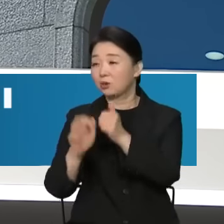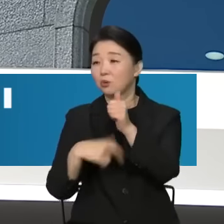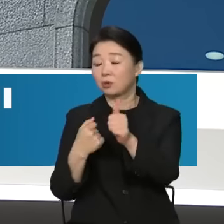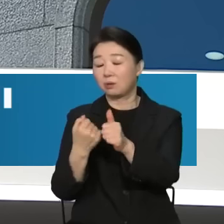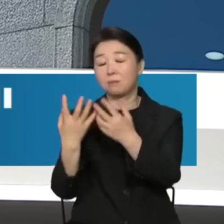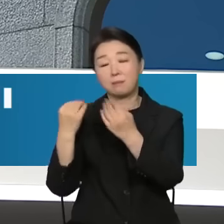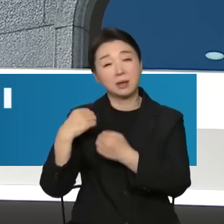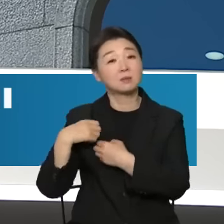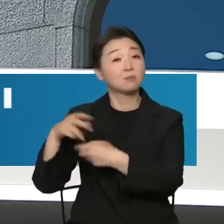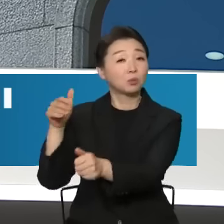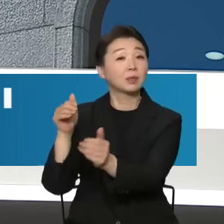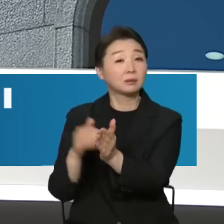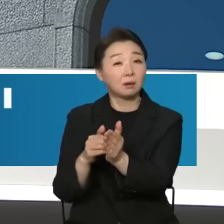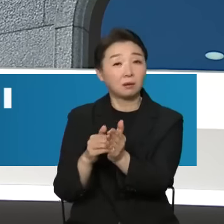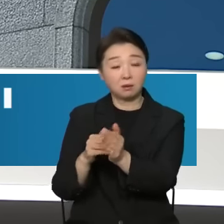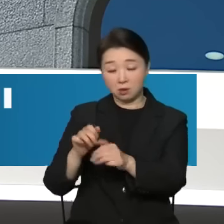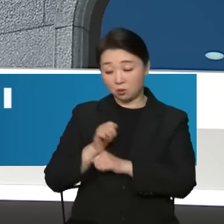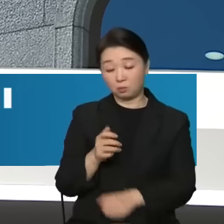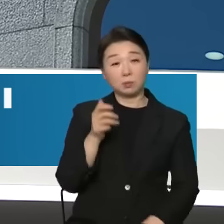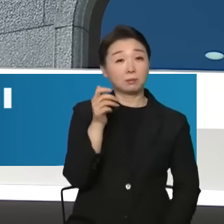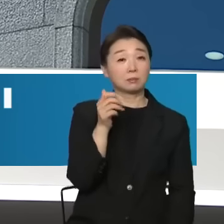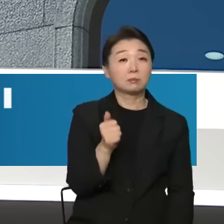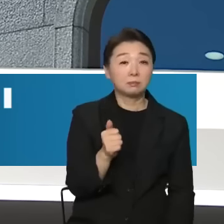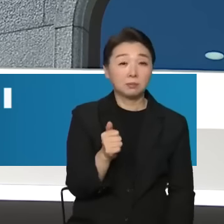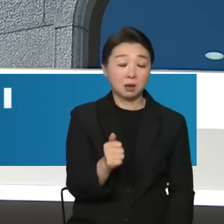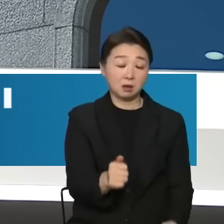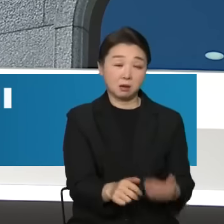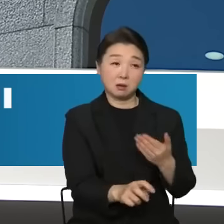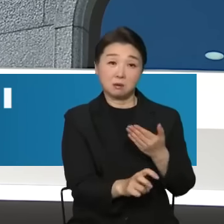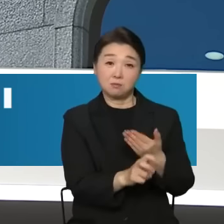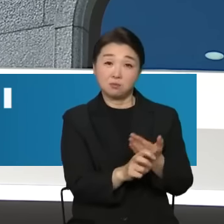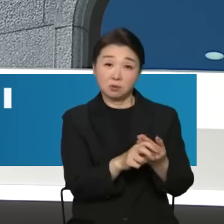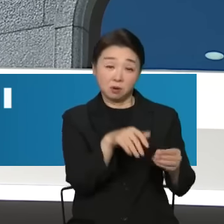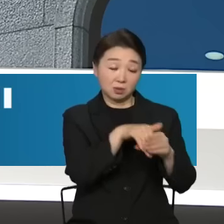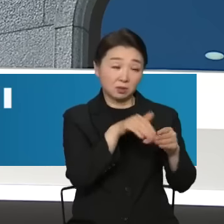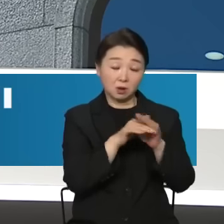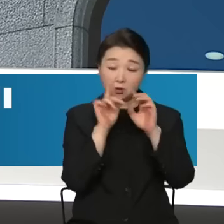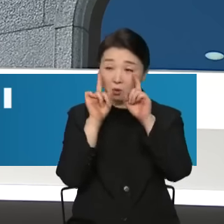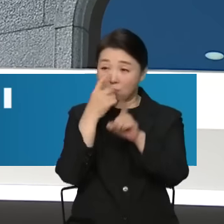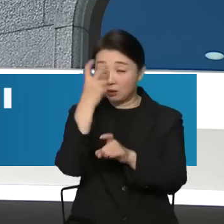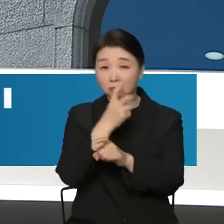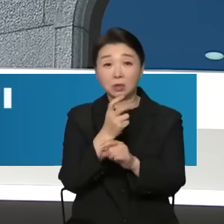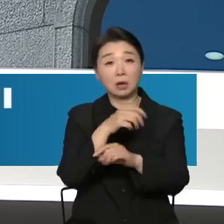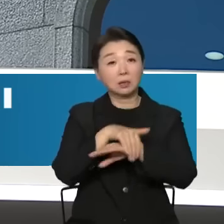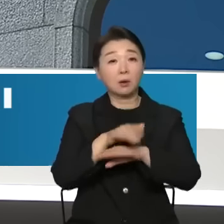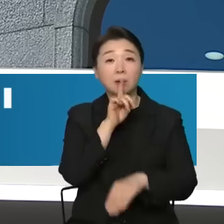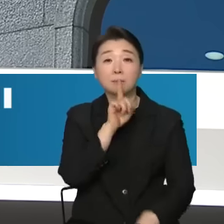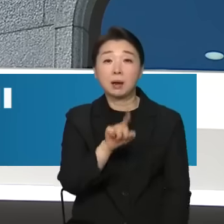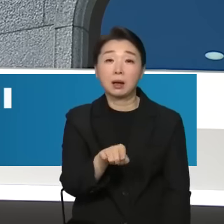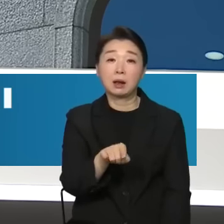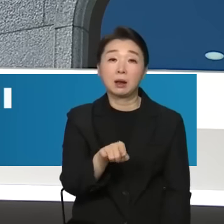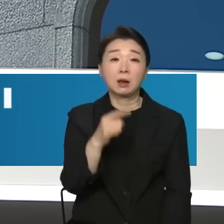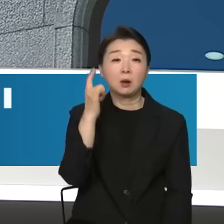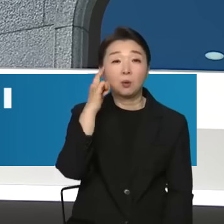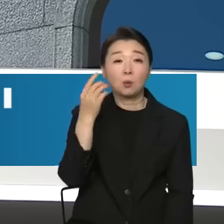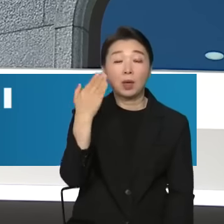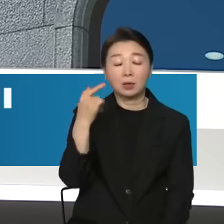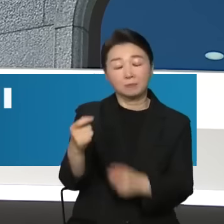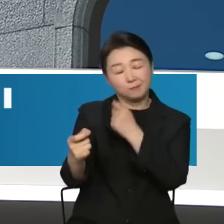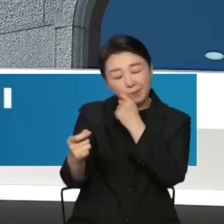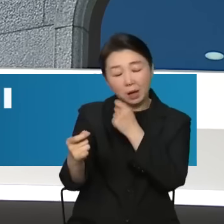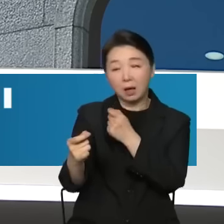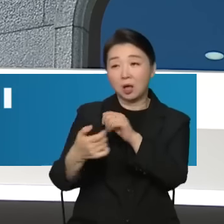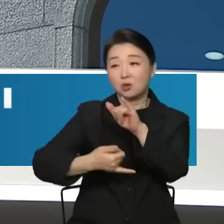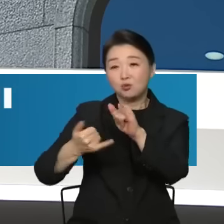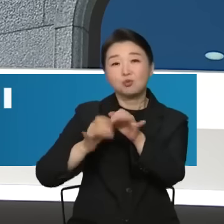보냈습니다 김용현 전 국방부장관은 부정 선거 의혹을 수사하려고 했다고 밝혔는데 이건 오랫동안 일부 구